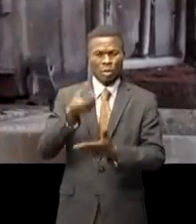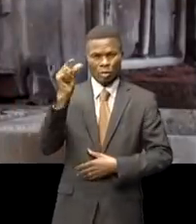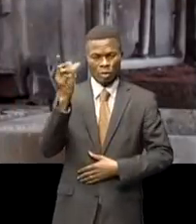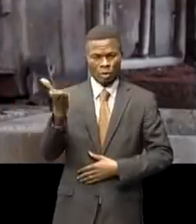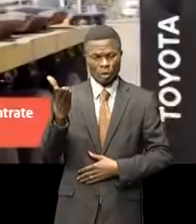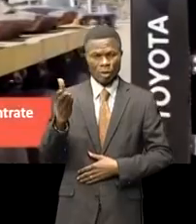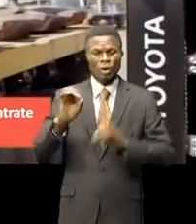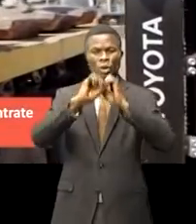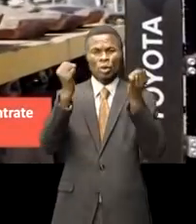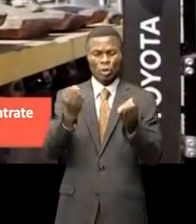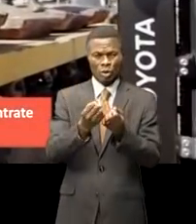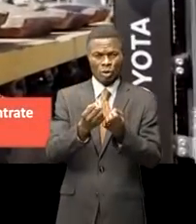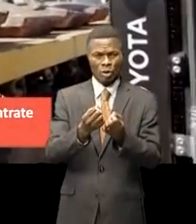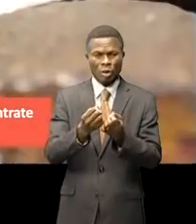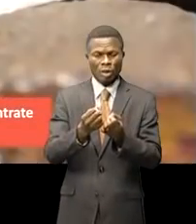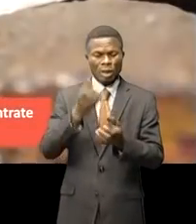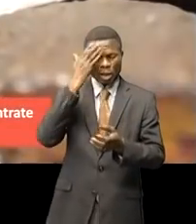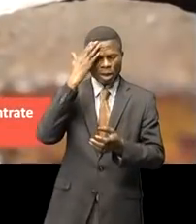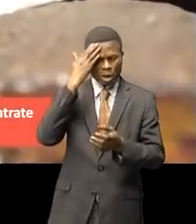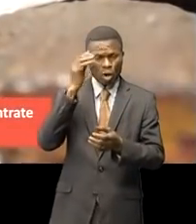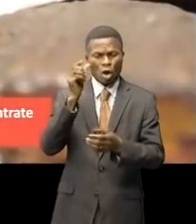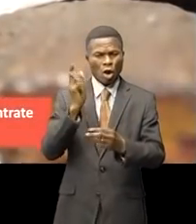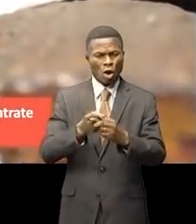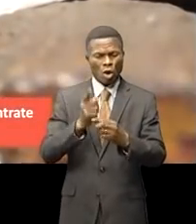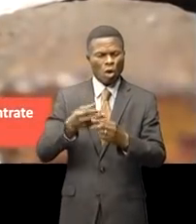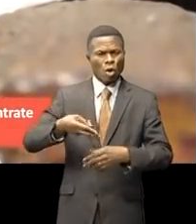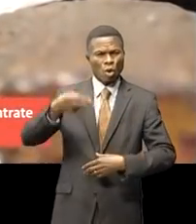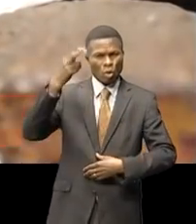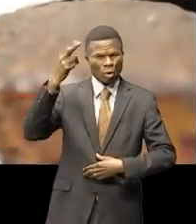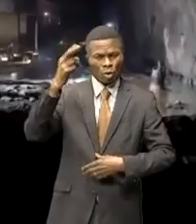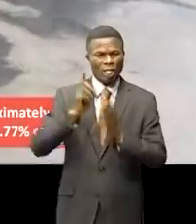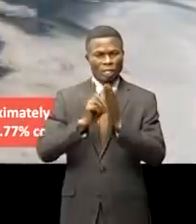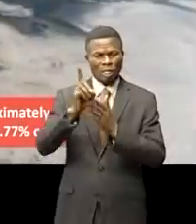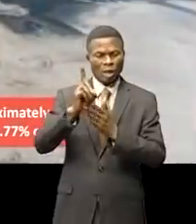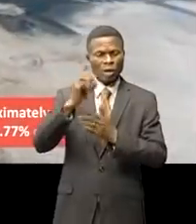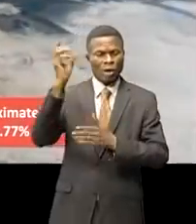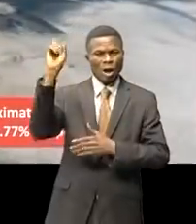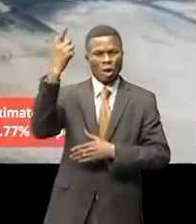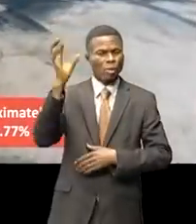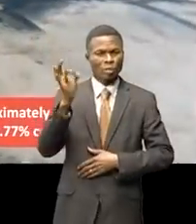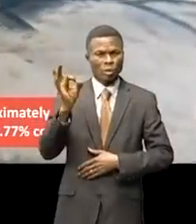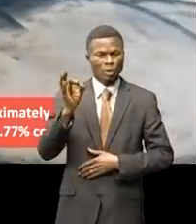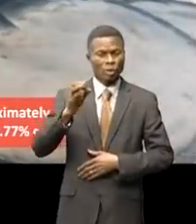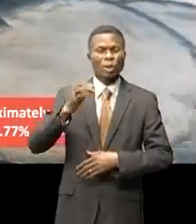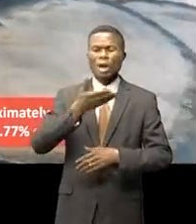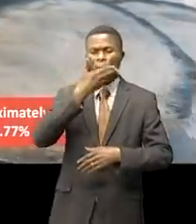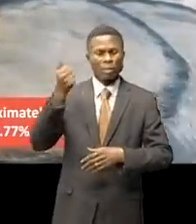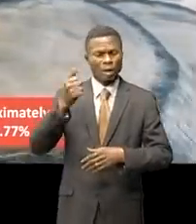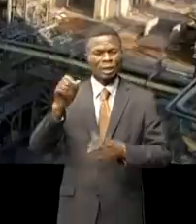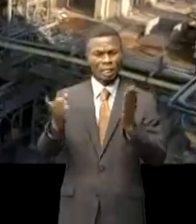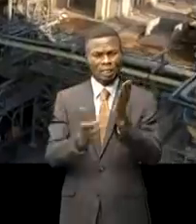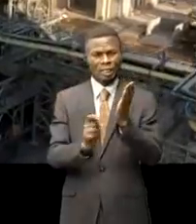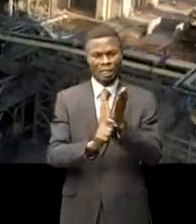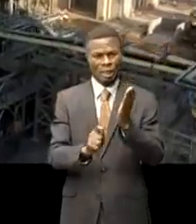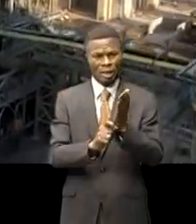mackenzie comme la plus grande découverte de cuivre à haute teneur non développés au monde c'est un très grand jugement de cuivre stratiformes